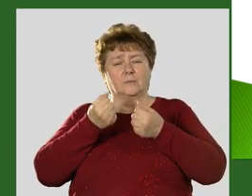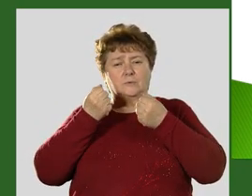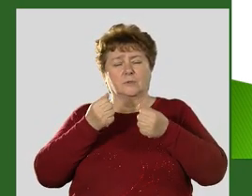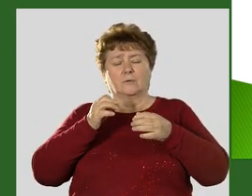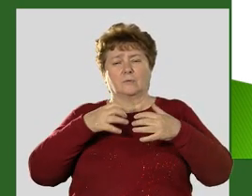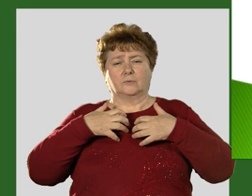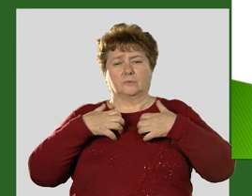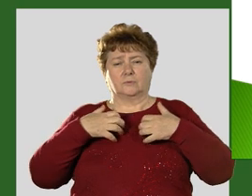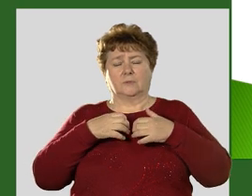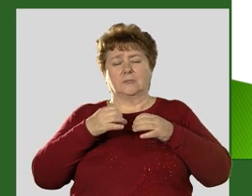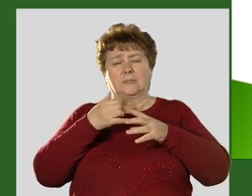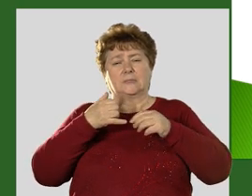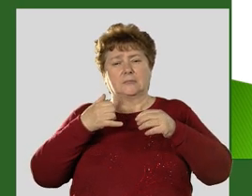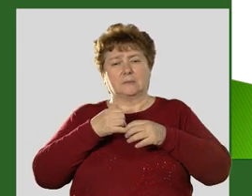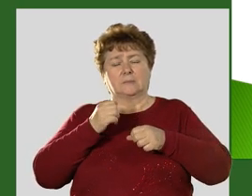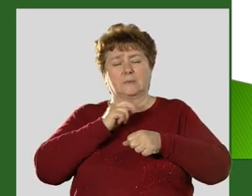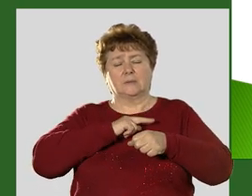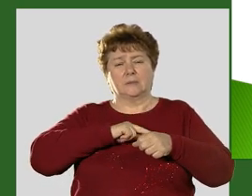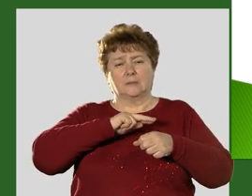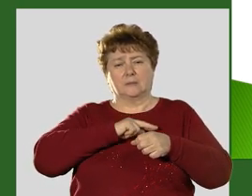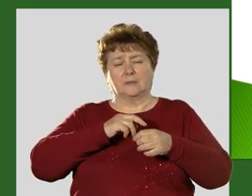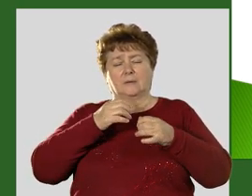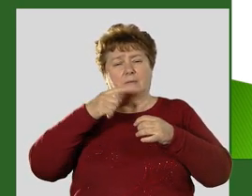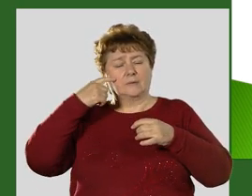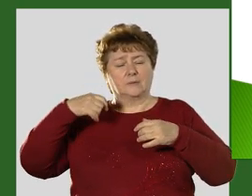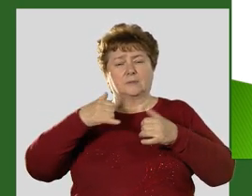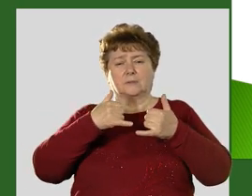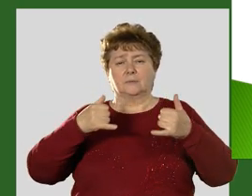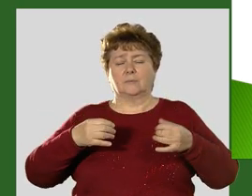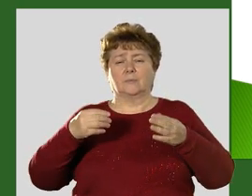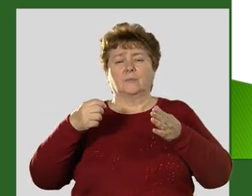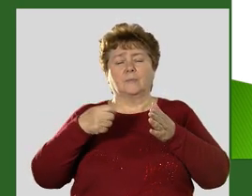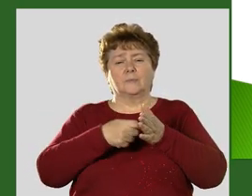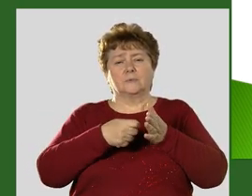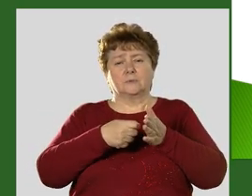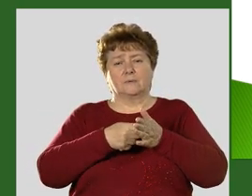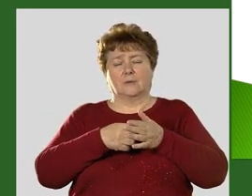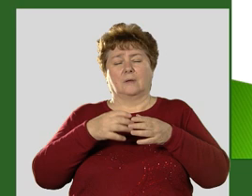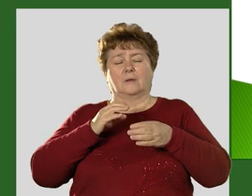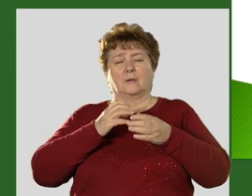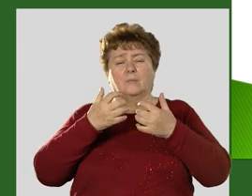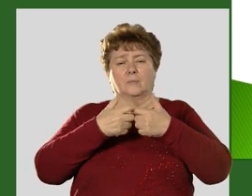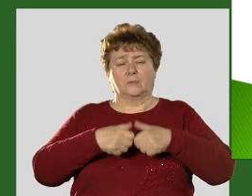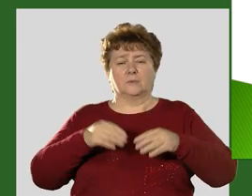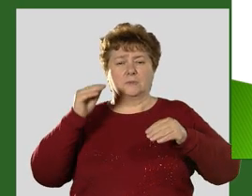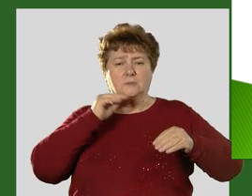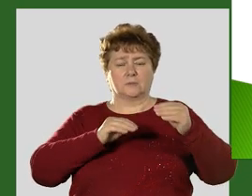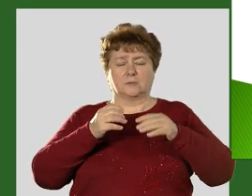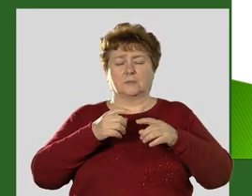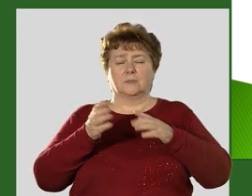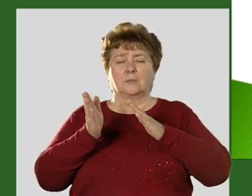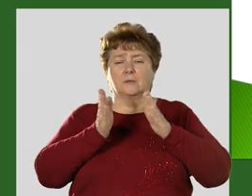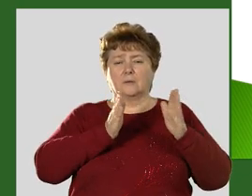от животноводства и земледелия, в Кыргызстане развивается и пищевая промышленность. Она состоит из